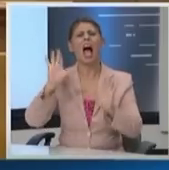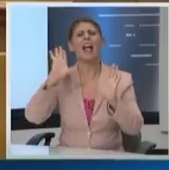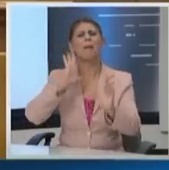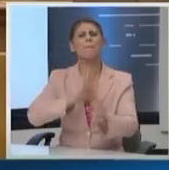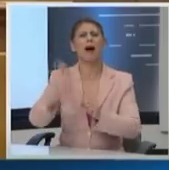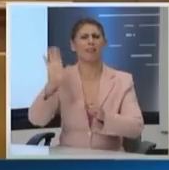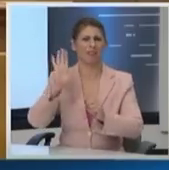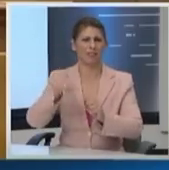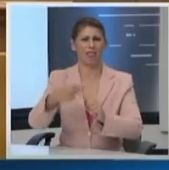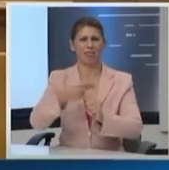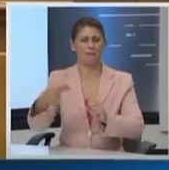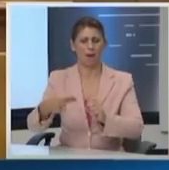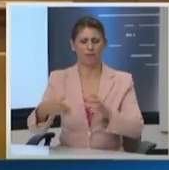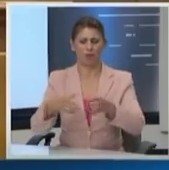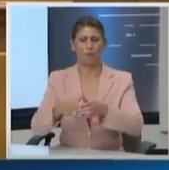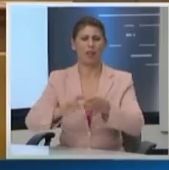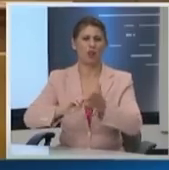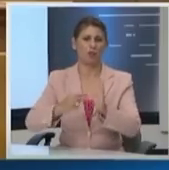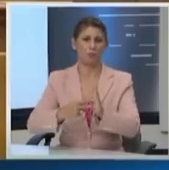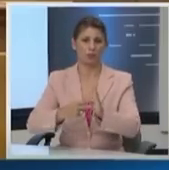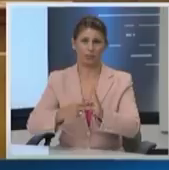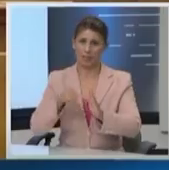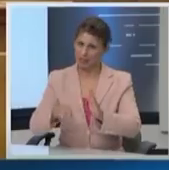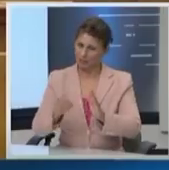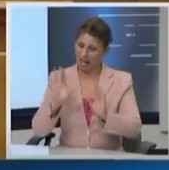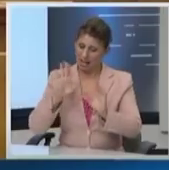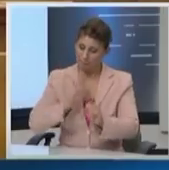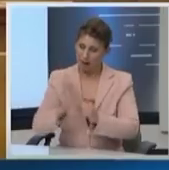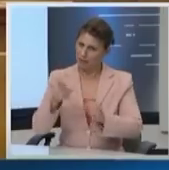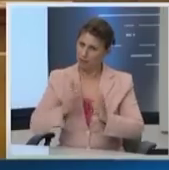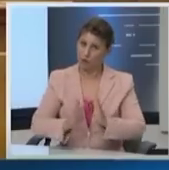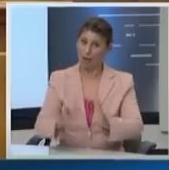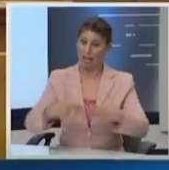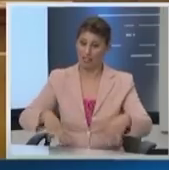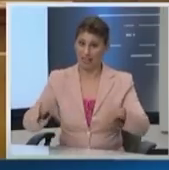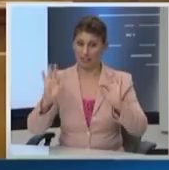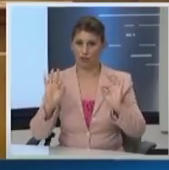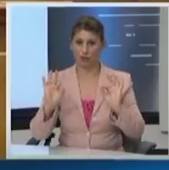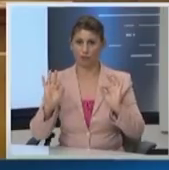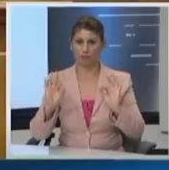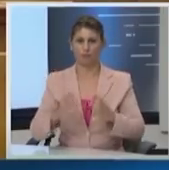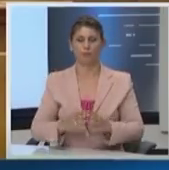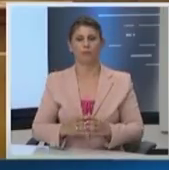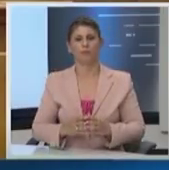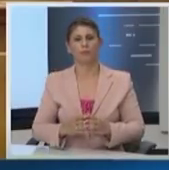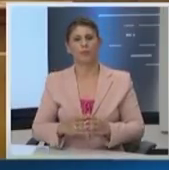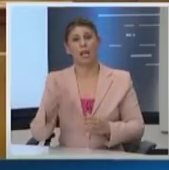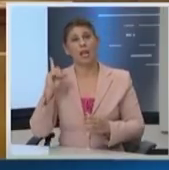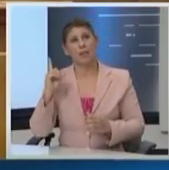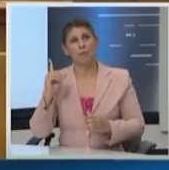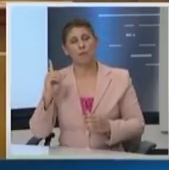οικονομίας. Θέλω όμως να ξεκινήσω, θα πάω σε αυτές τις ανεπάρκειες, θέλω να ξεκινήσω από